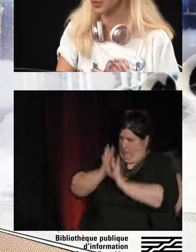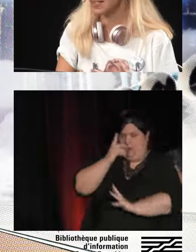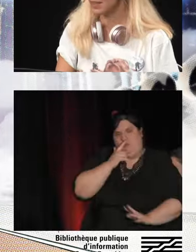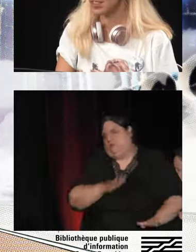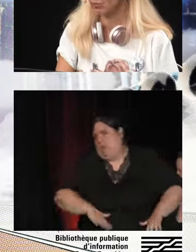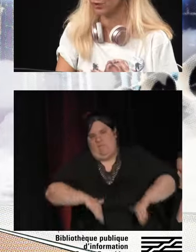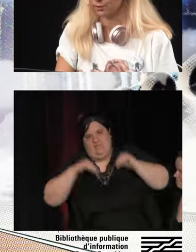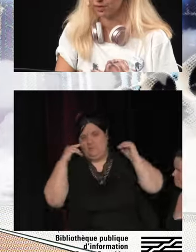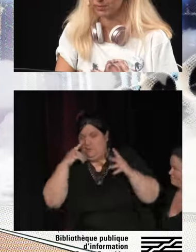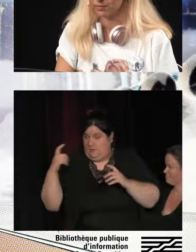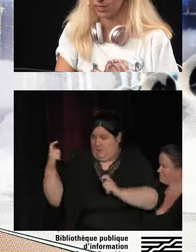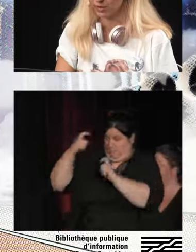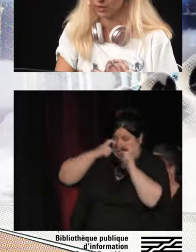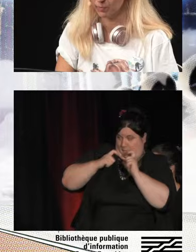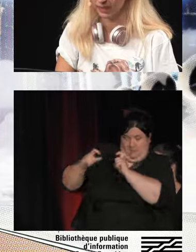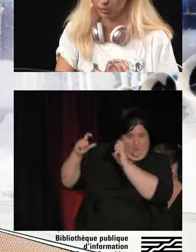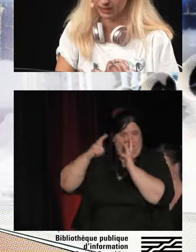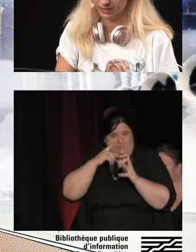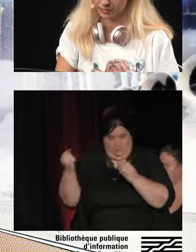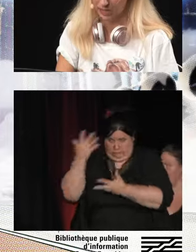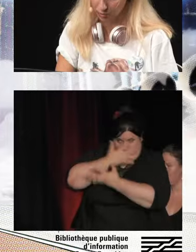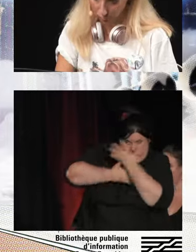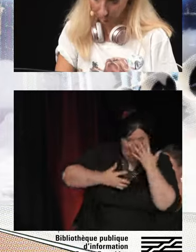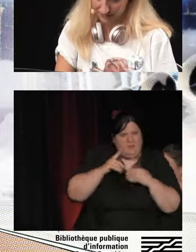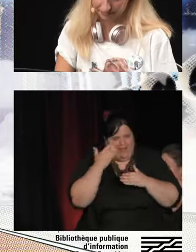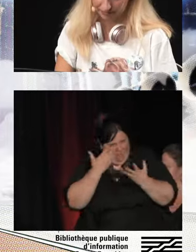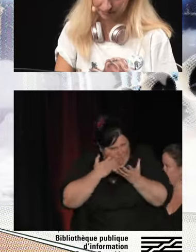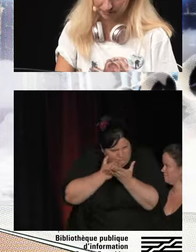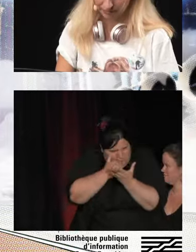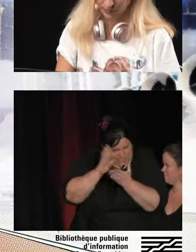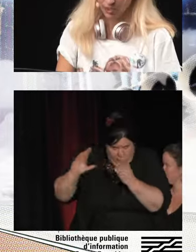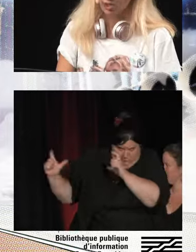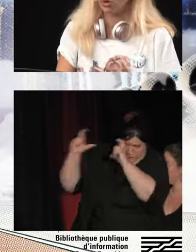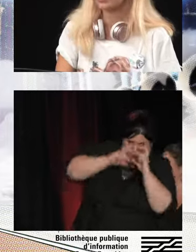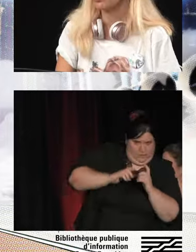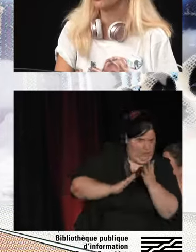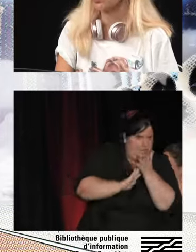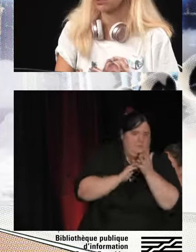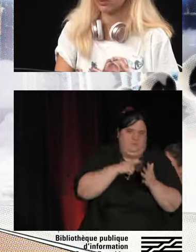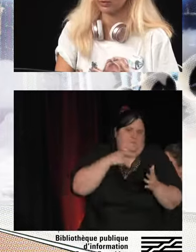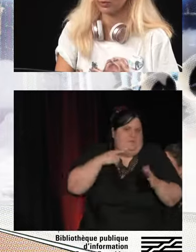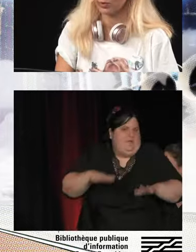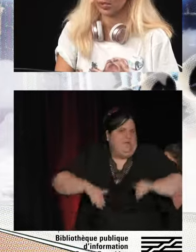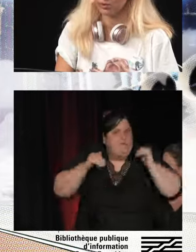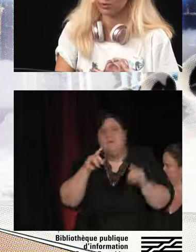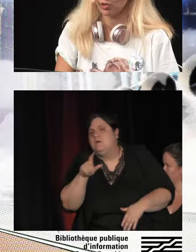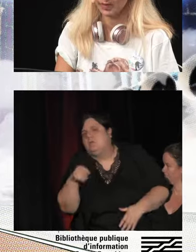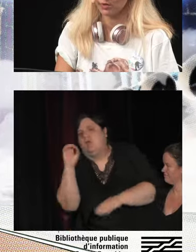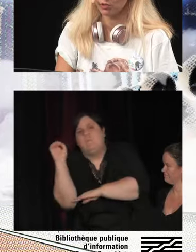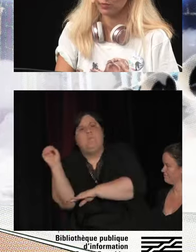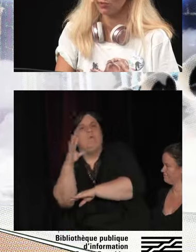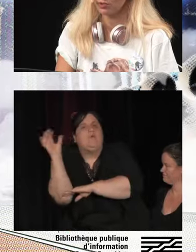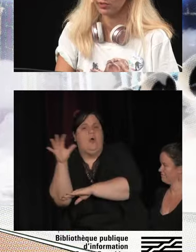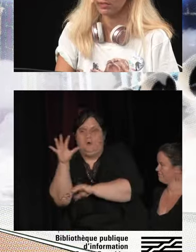IA et donc de risquer d'avoir des boules de feu qui peuvent vraiment perturber vos lignes de conduite. Au-delà du fait que Bowser est un peu